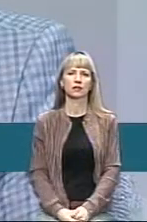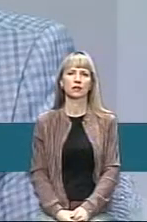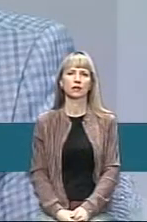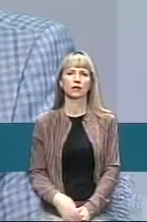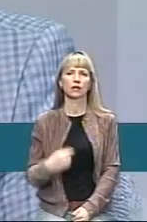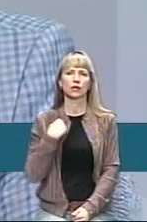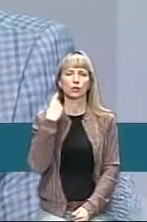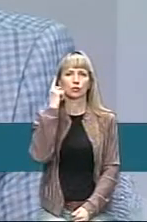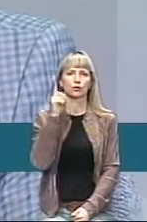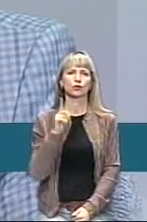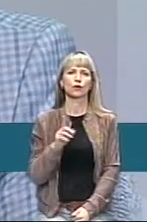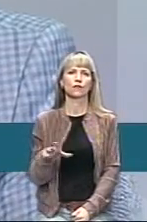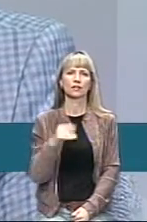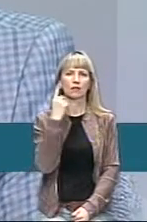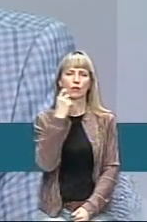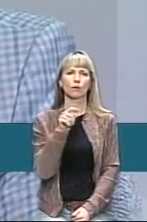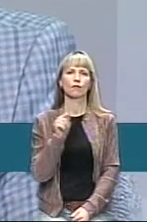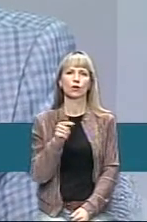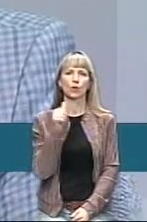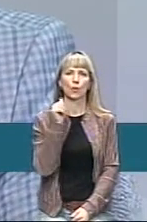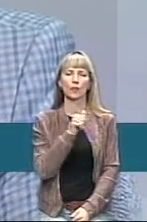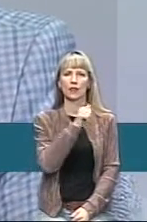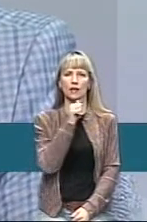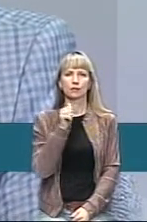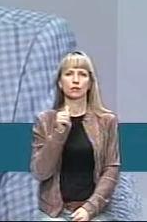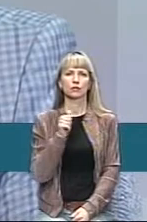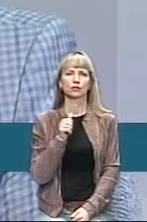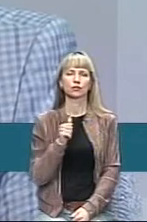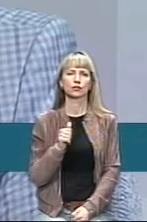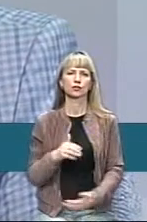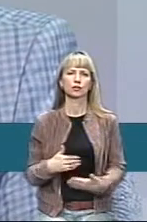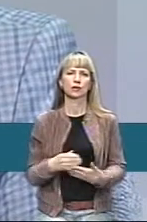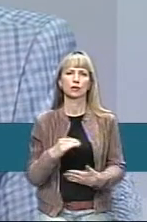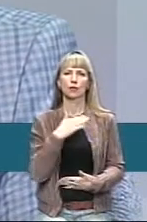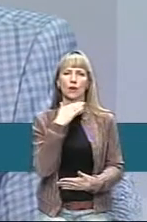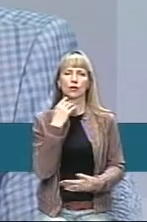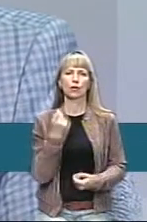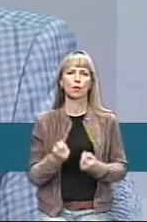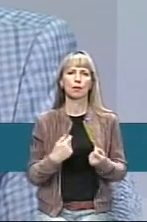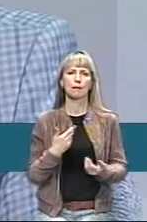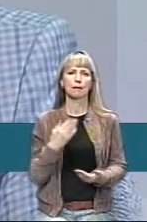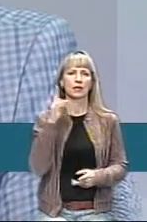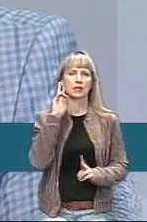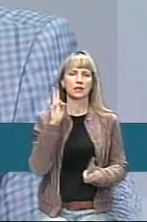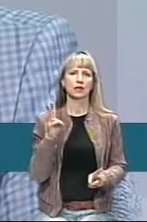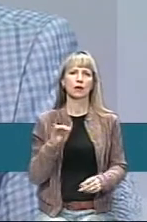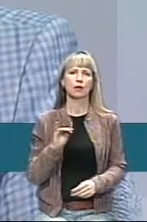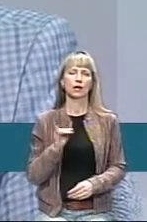думаю, що вся інформація, вона утаємничена, і багатьох нюансів ми не знаємо,